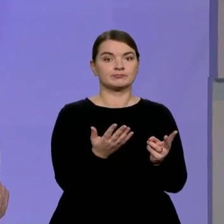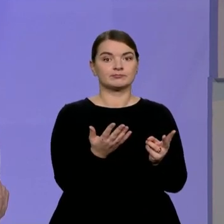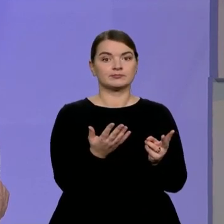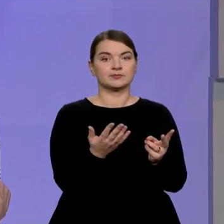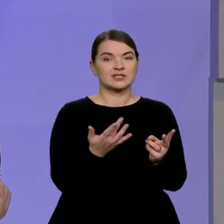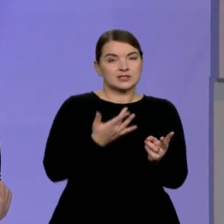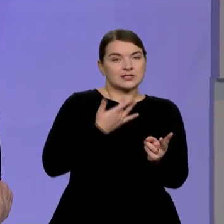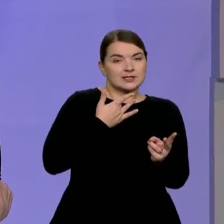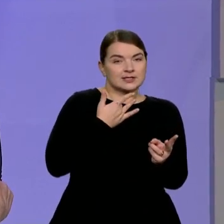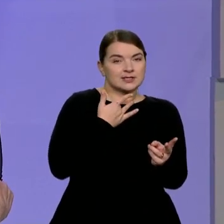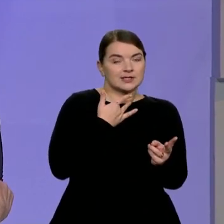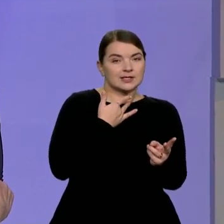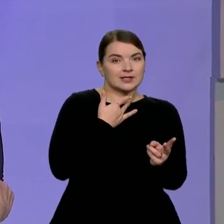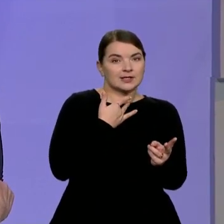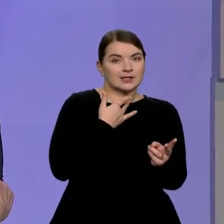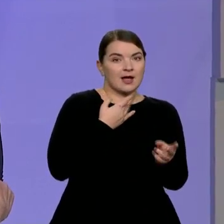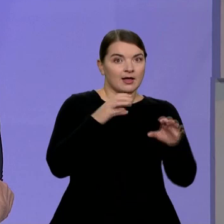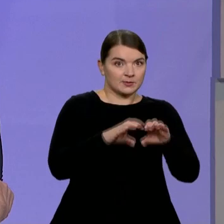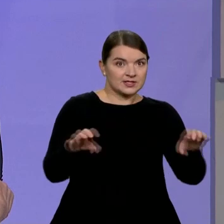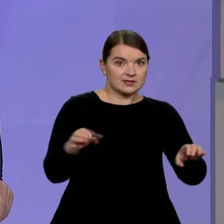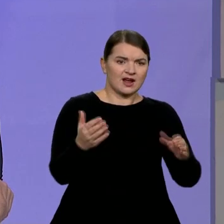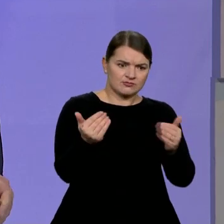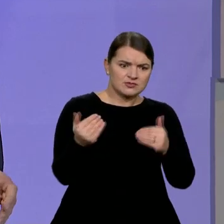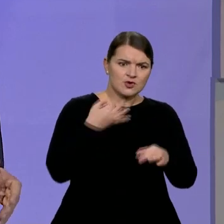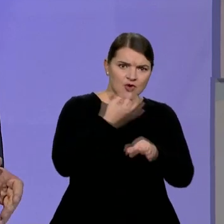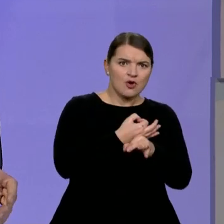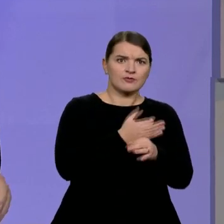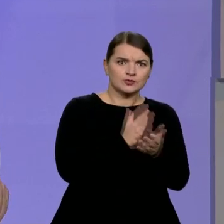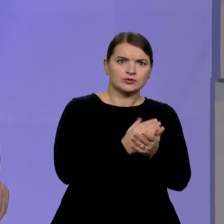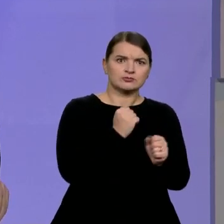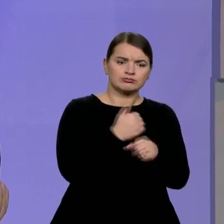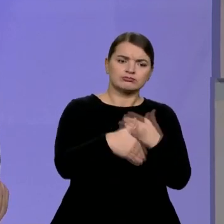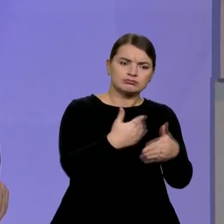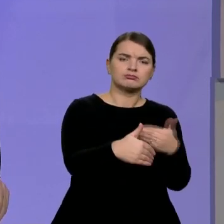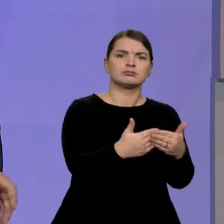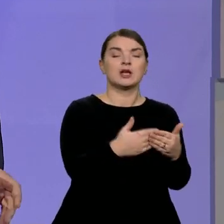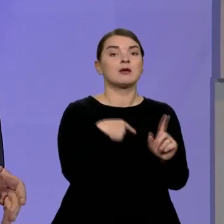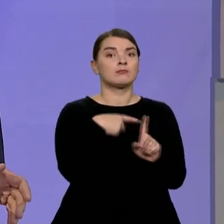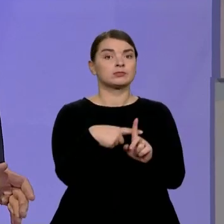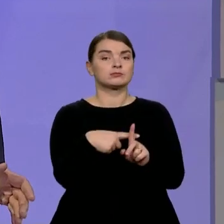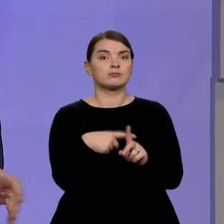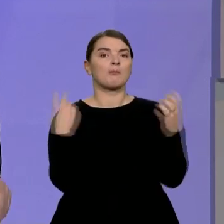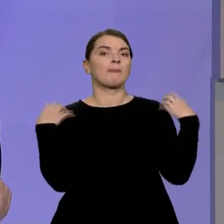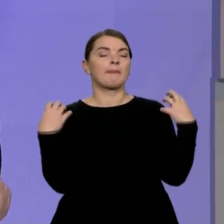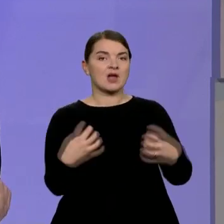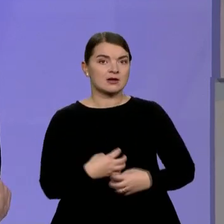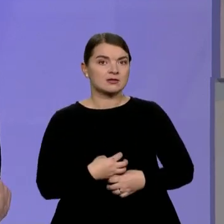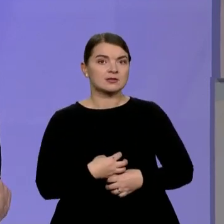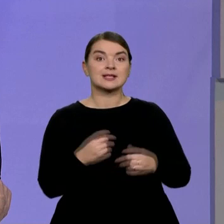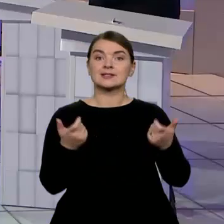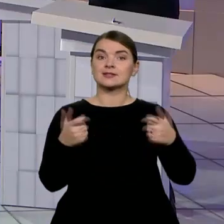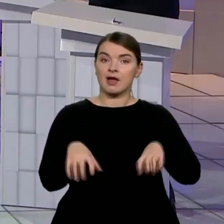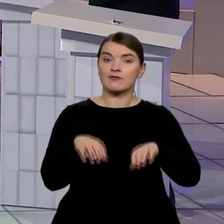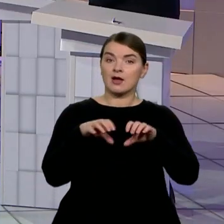pareikalauti tam tikros atsakomybės ir iš administratoriaus, bet ir pats, sakykime, meras ar savivaldybės